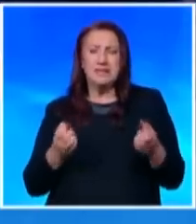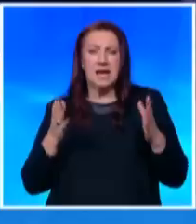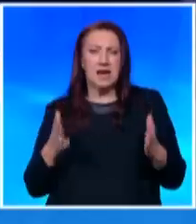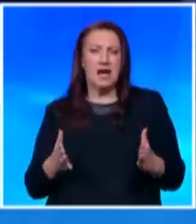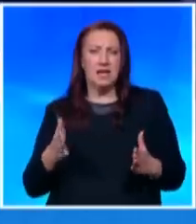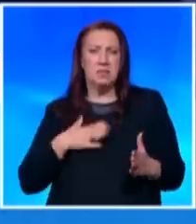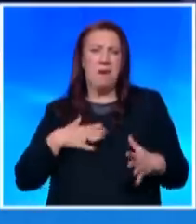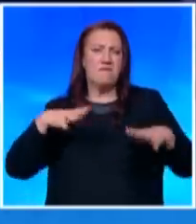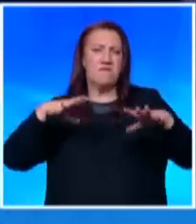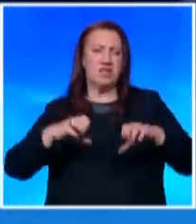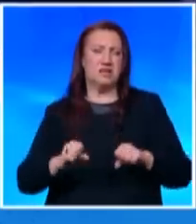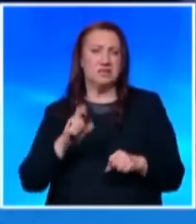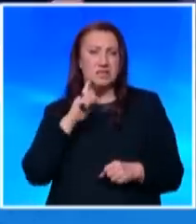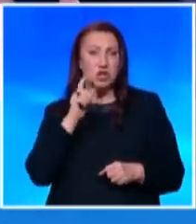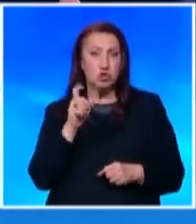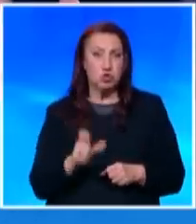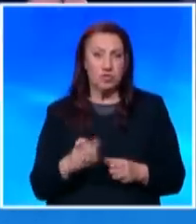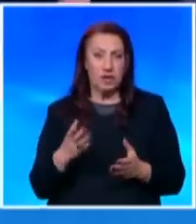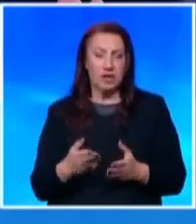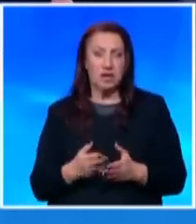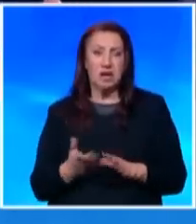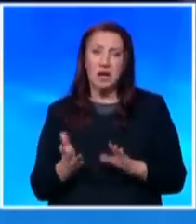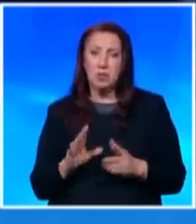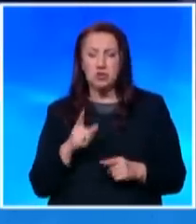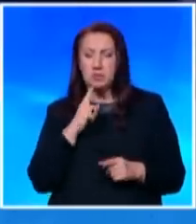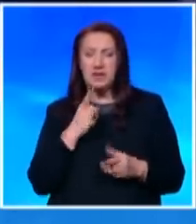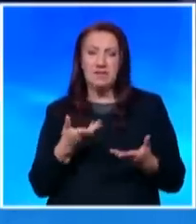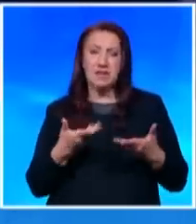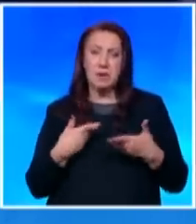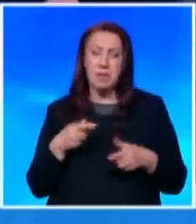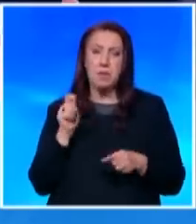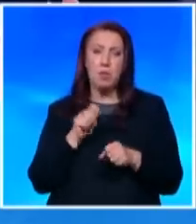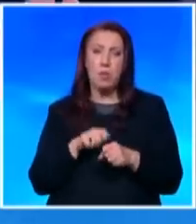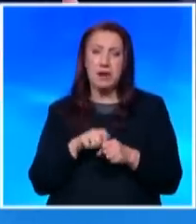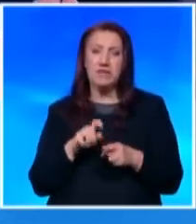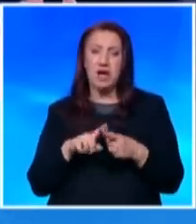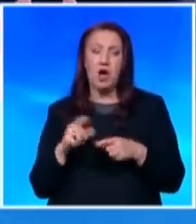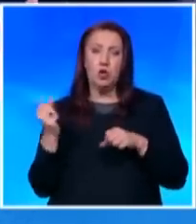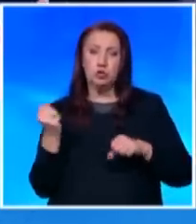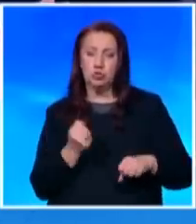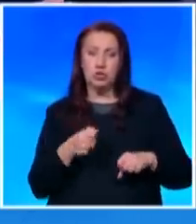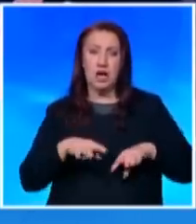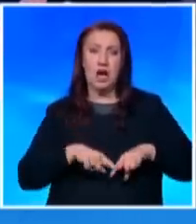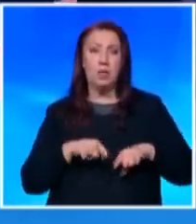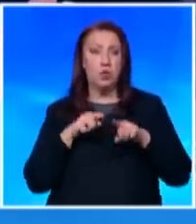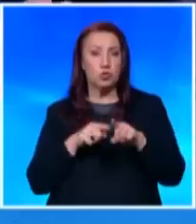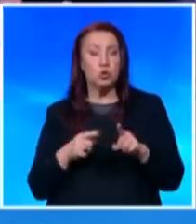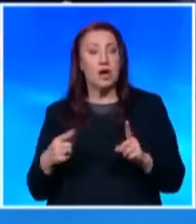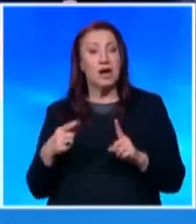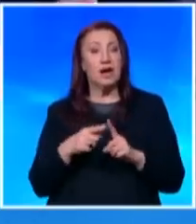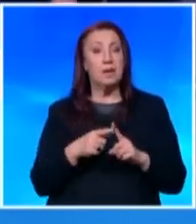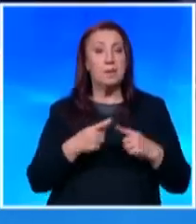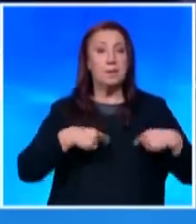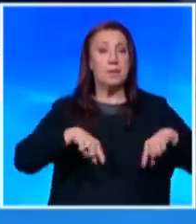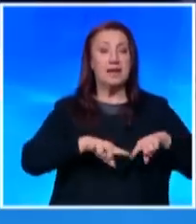Дали не трябва да се приеме една друга редакция на Конституцията, където прокуратурата е към съдилищата, т.е. във всеки едно съдилище ще